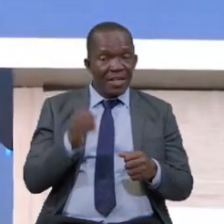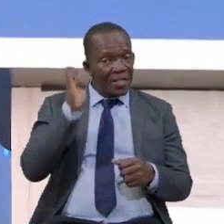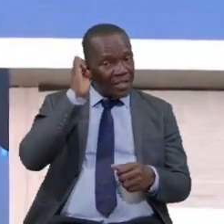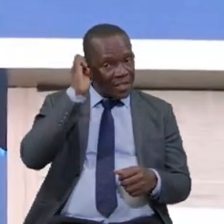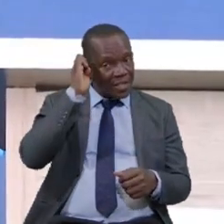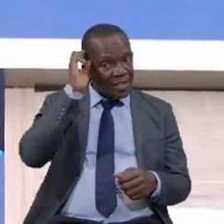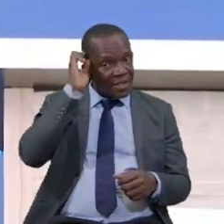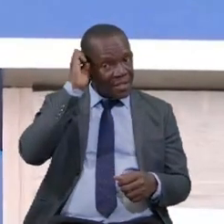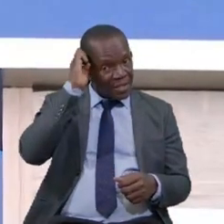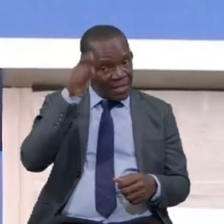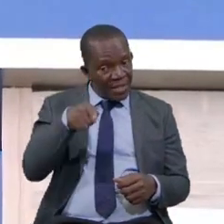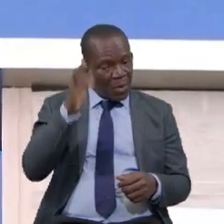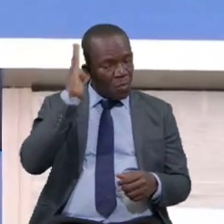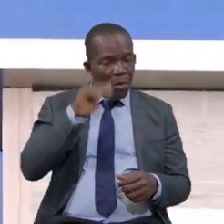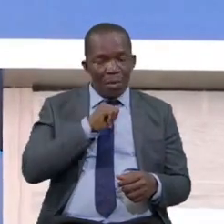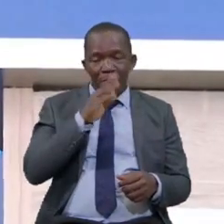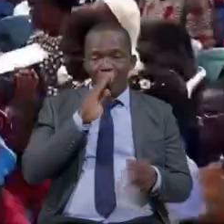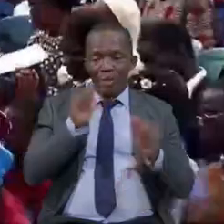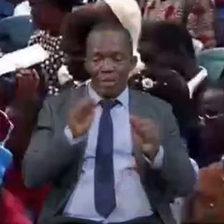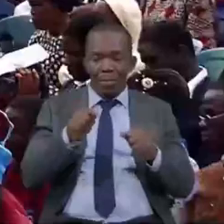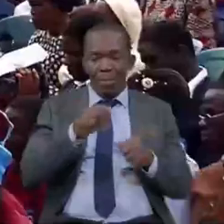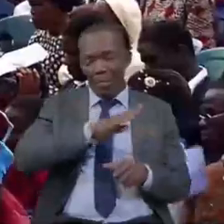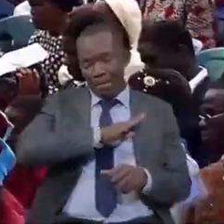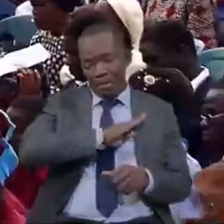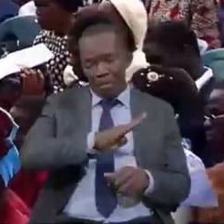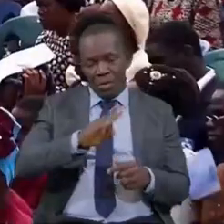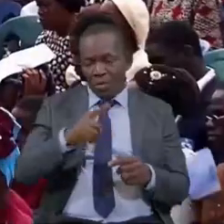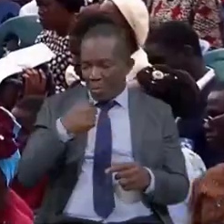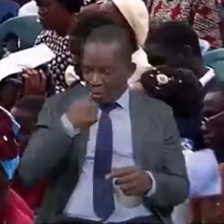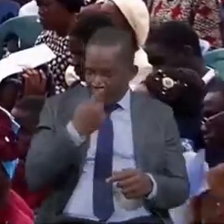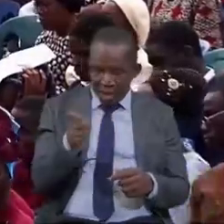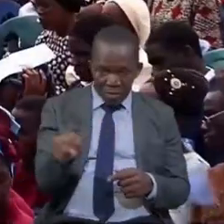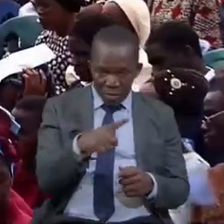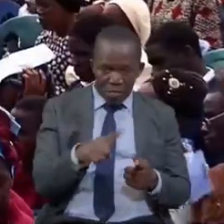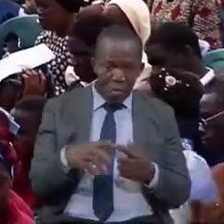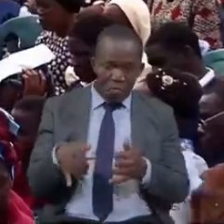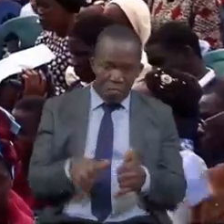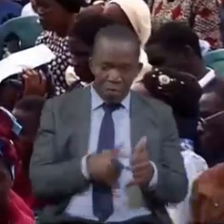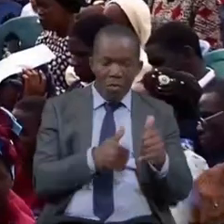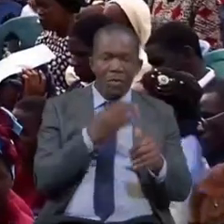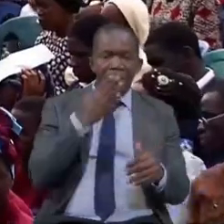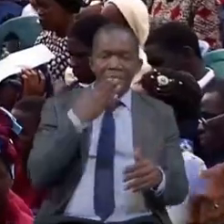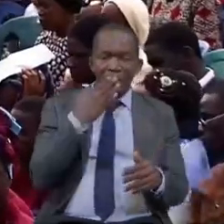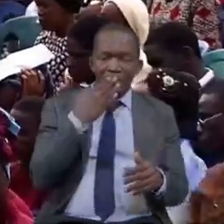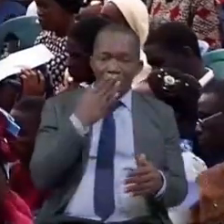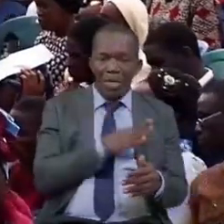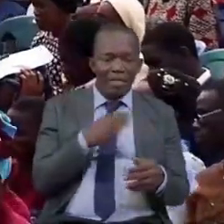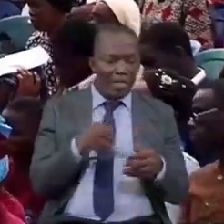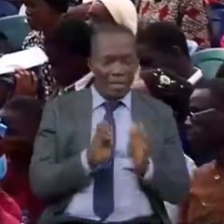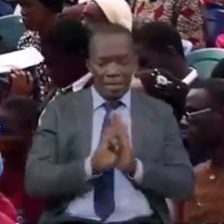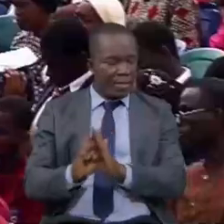mes imitateurs, c'est que Christ règne dans sa vie. Christ règne dans